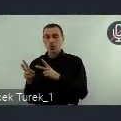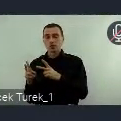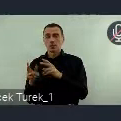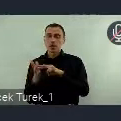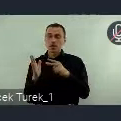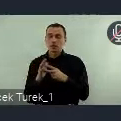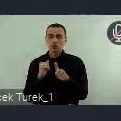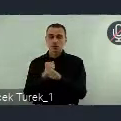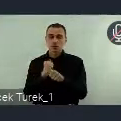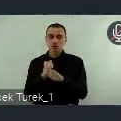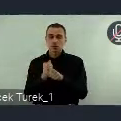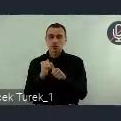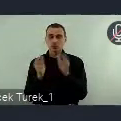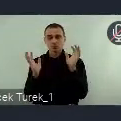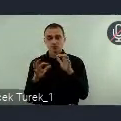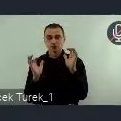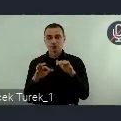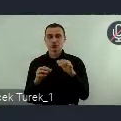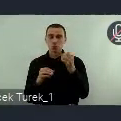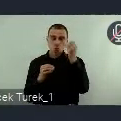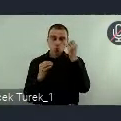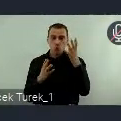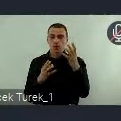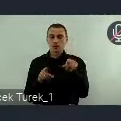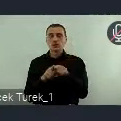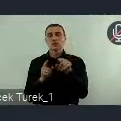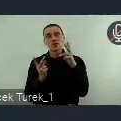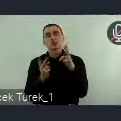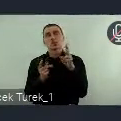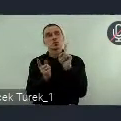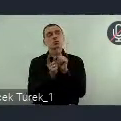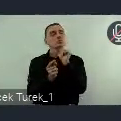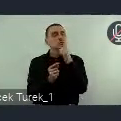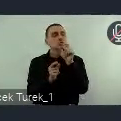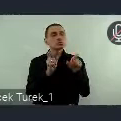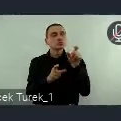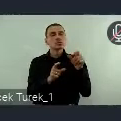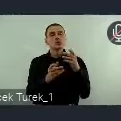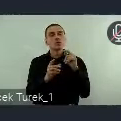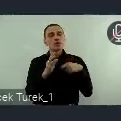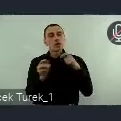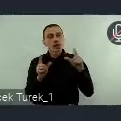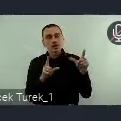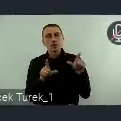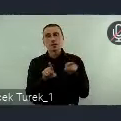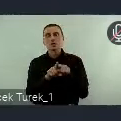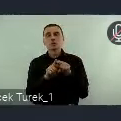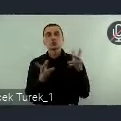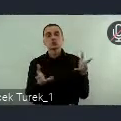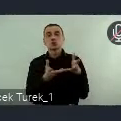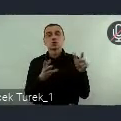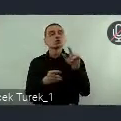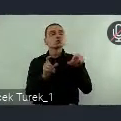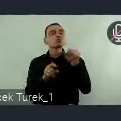zbiorowych aktywności kulturalnej głównym nurtem pracy z seniorem będzie edukacjafilmowa filmoterapia ale będzie to punkt wyjścia do zachęcenia osób starszych